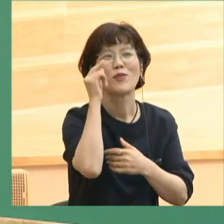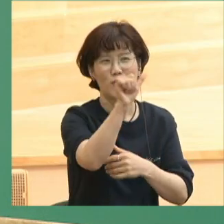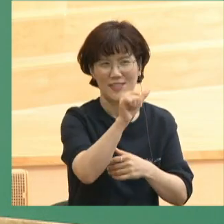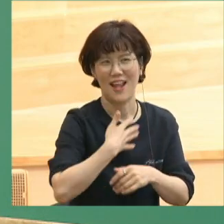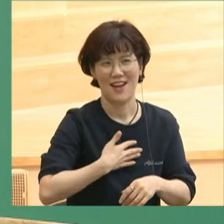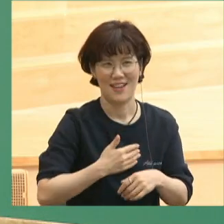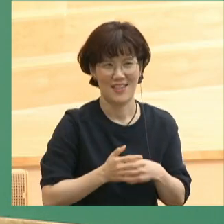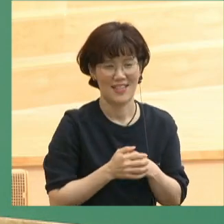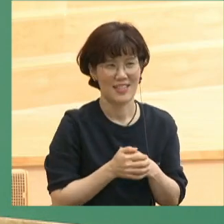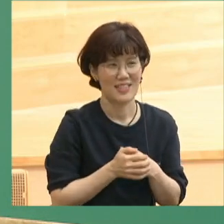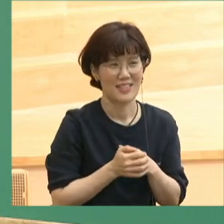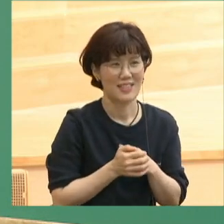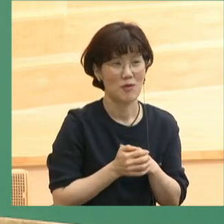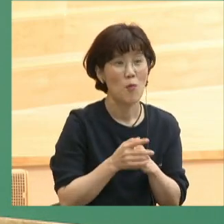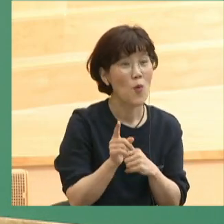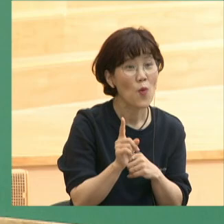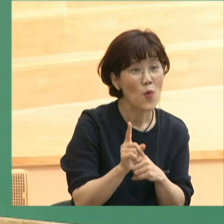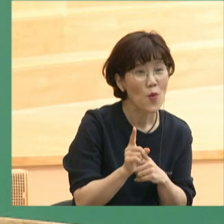심자.